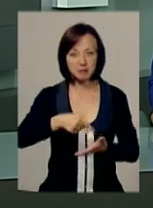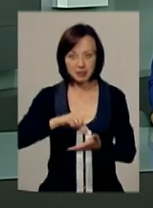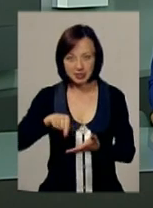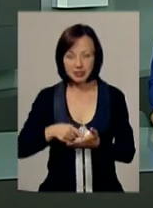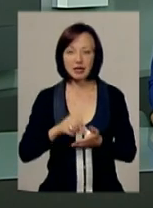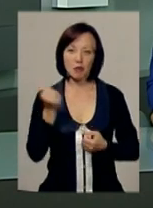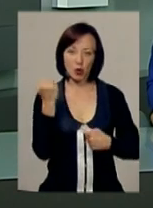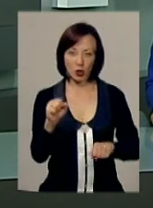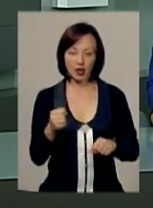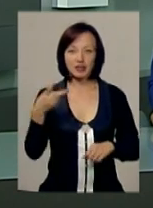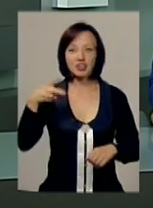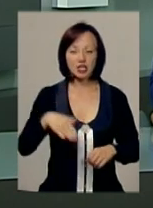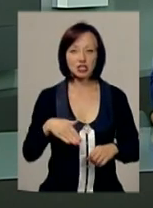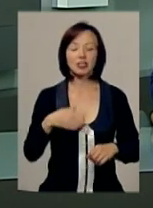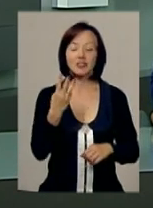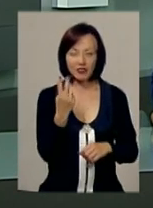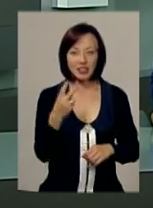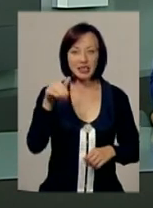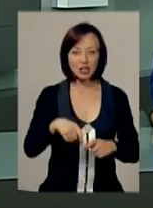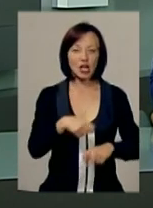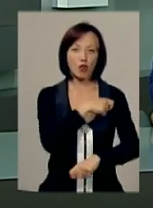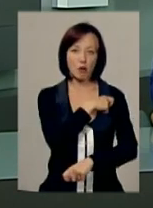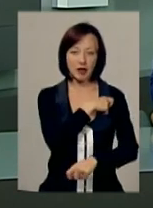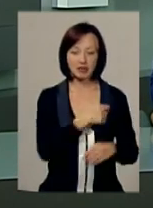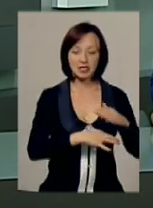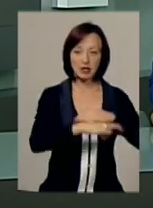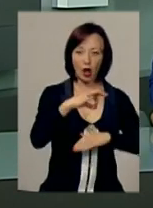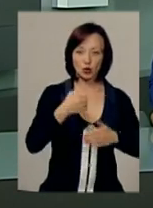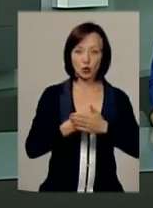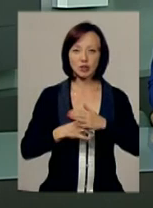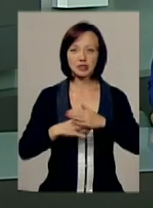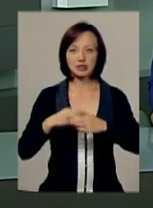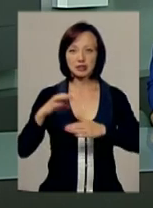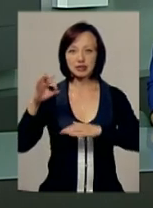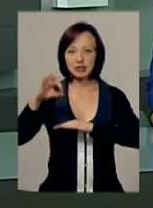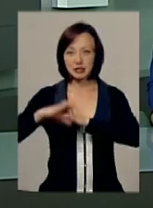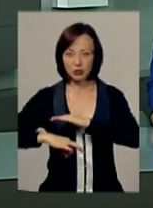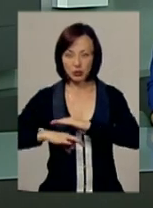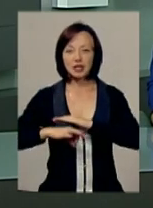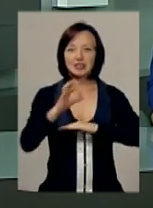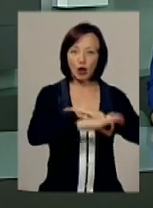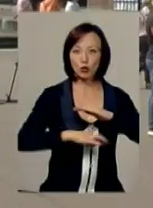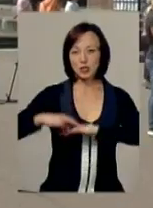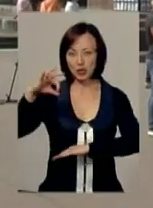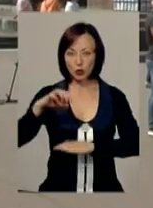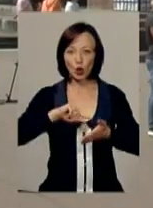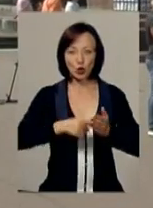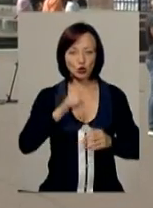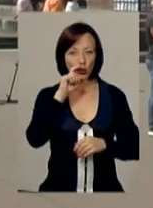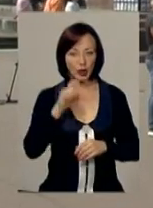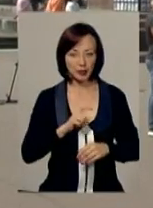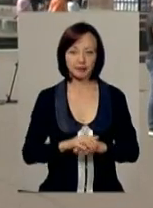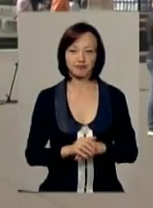та подолати понад 2 тисячі кілометрів, проїхавши від західної до східної точок України.